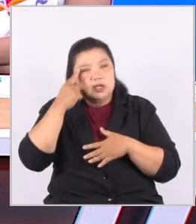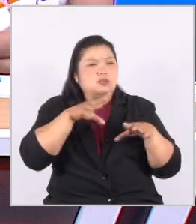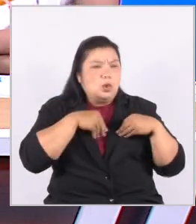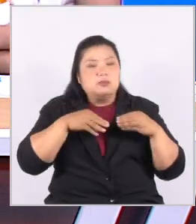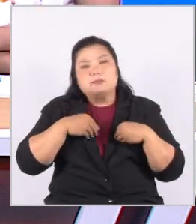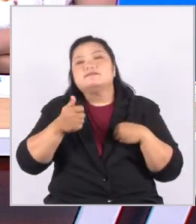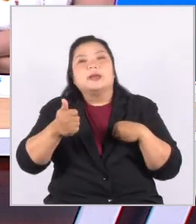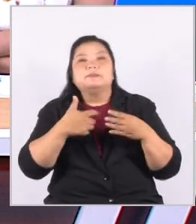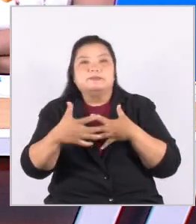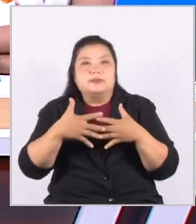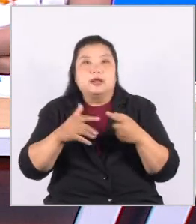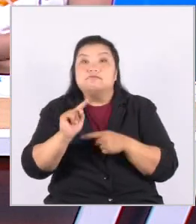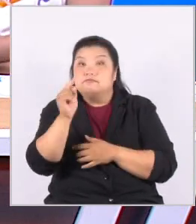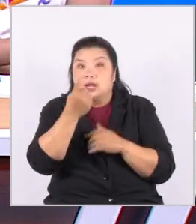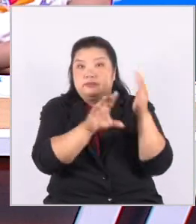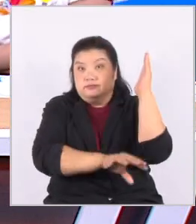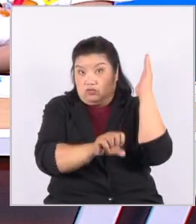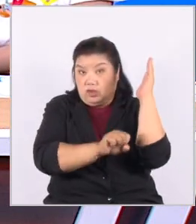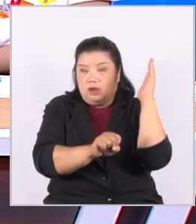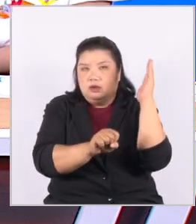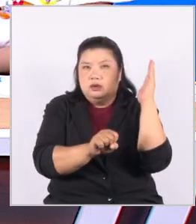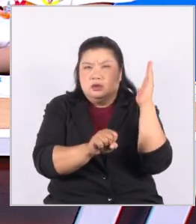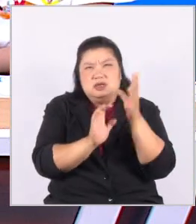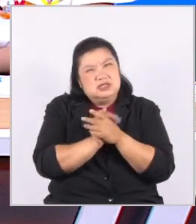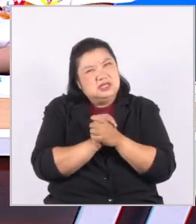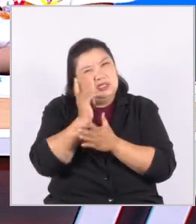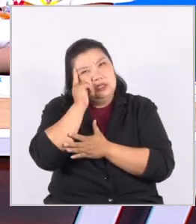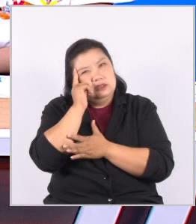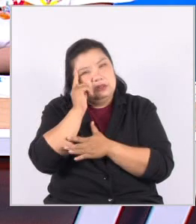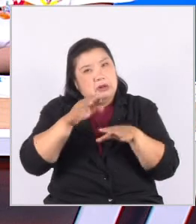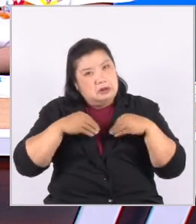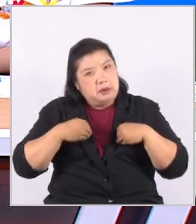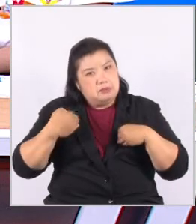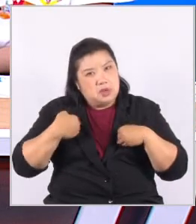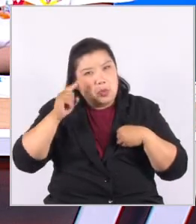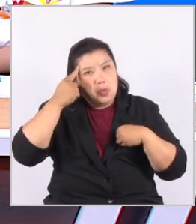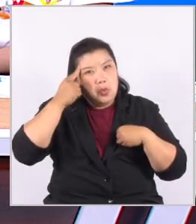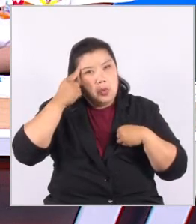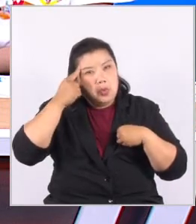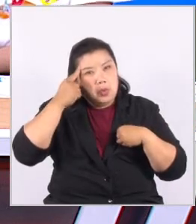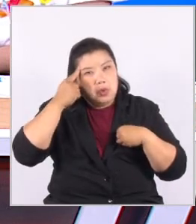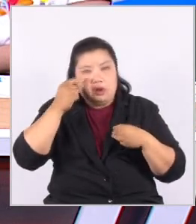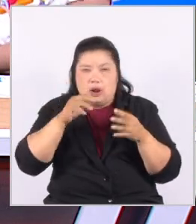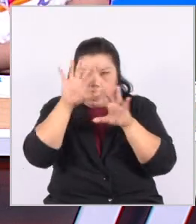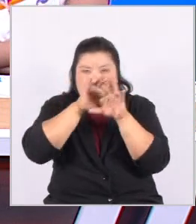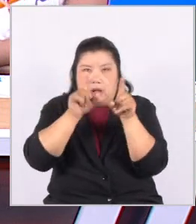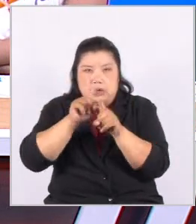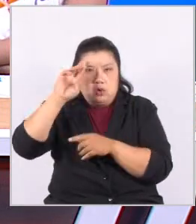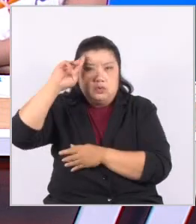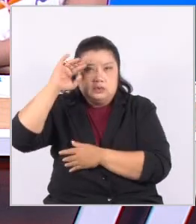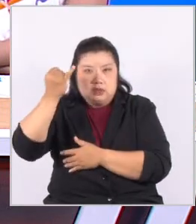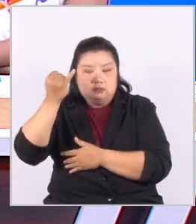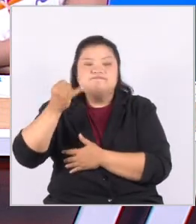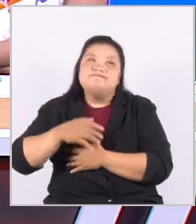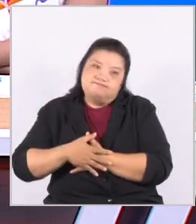ไปดูที่หาดใหญ่จังหวัดสงขลาคุณผู้ชมอันนี้ไม่รู้ว่าจะเคารพไหวไหมเพราะว่ามาแนวแปลกๆมาแนวโรคจิตนะคะปีนข้ามก